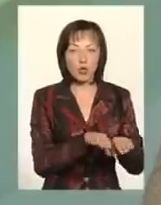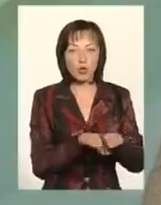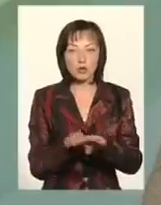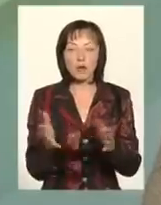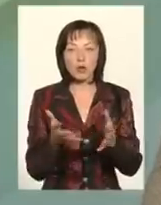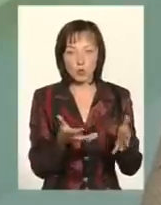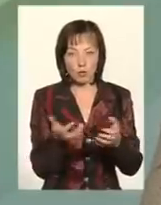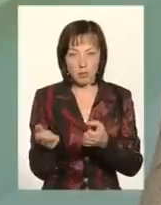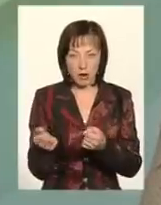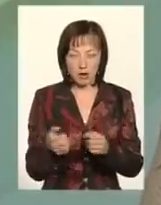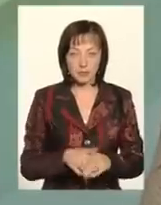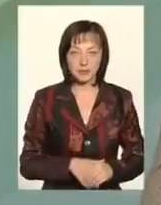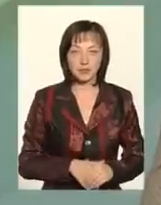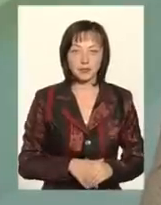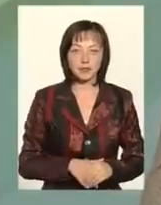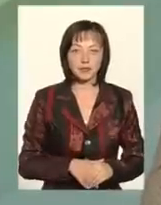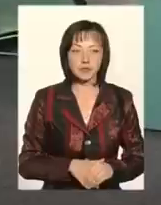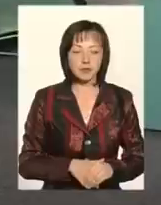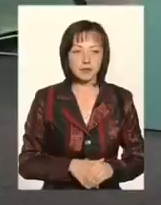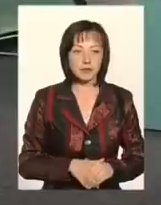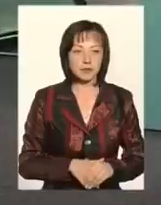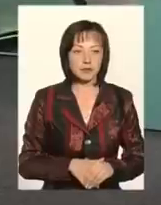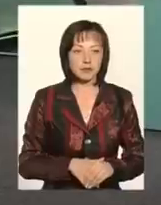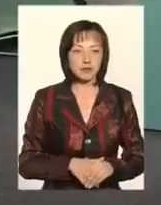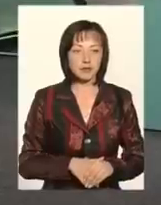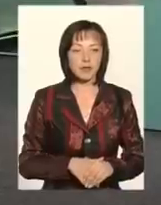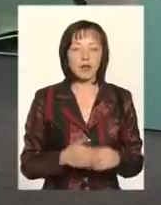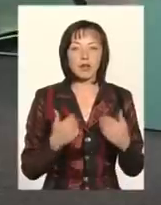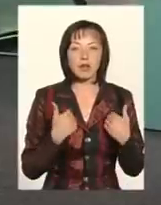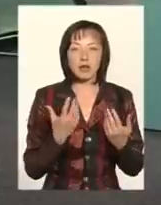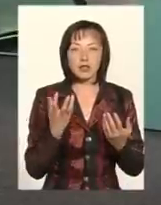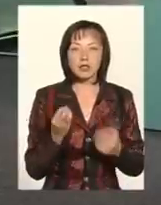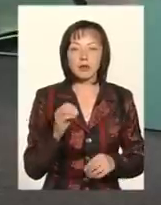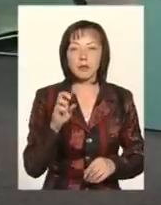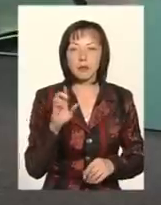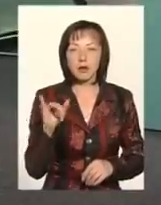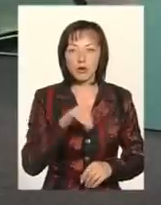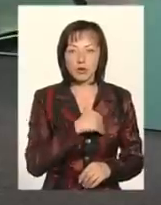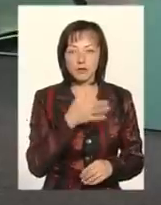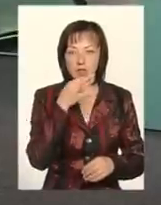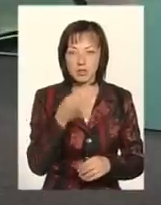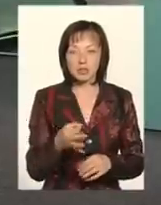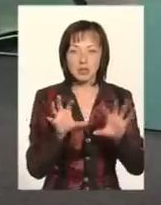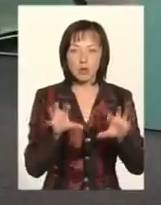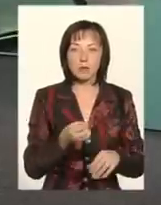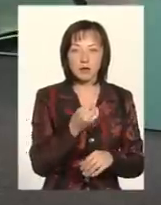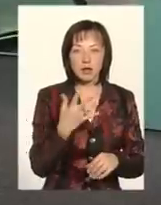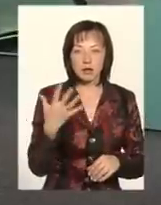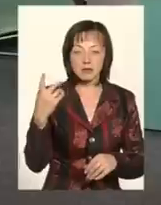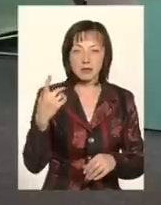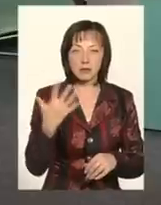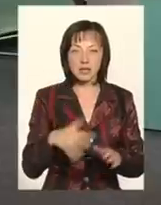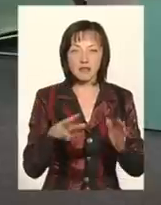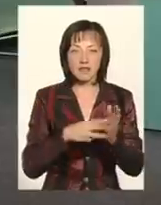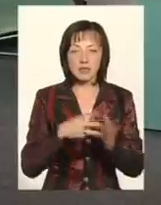они обраві рустан Ну я би ще хотів сказати закон 1558/1